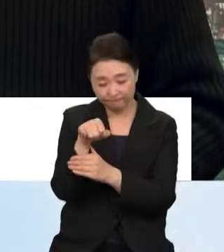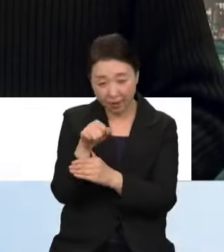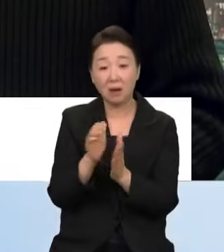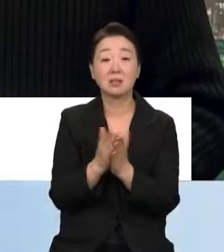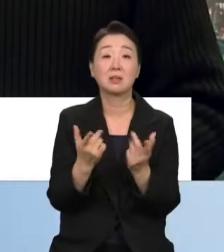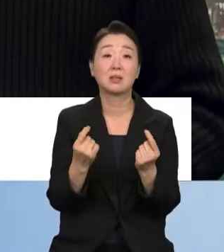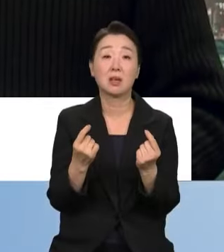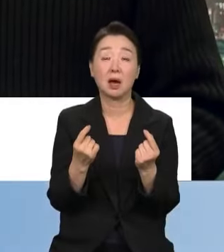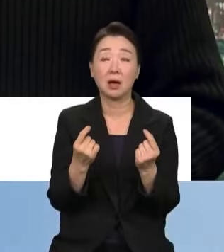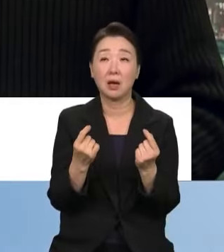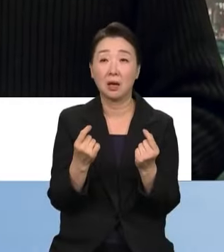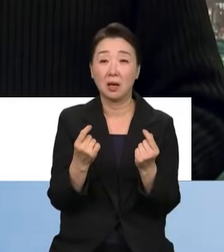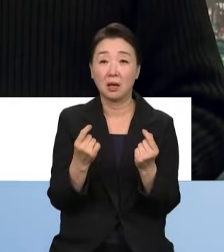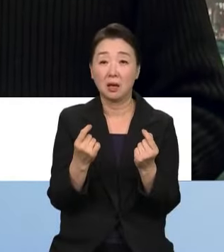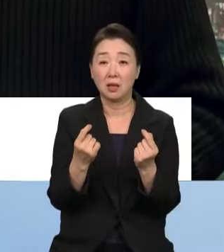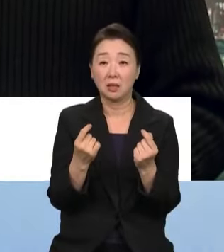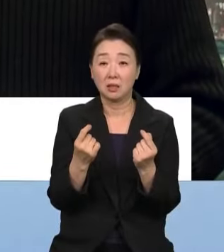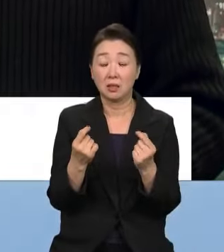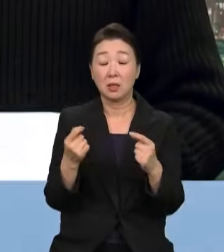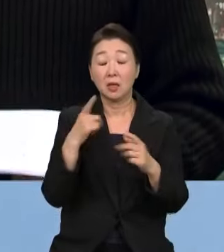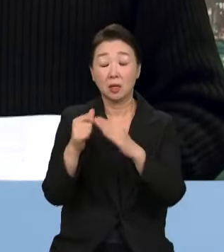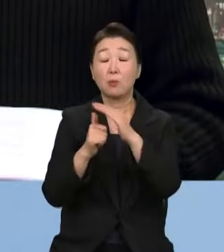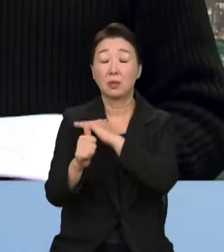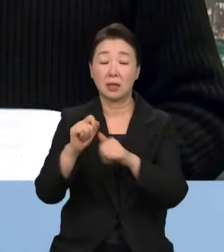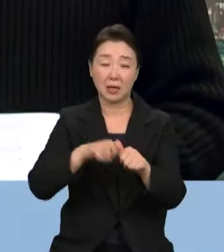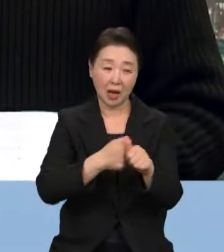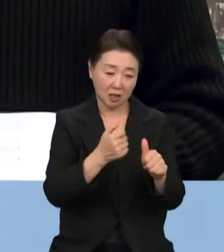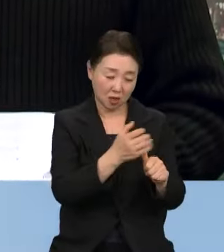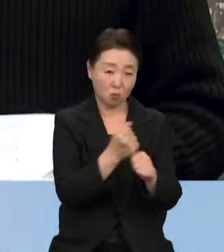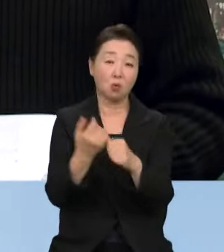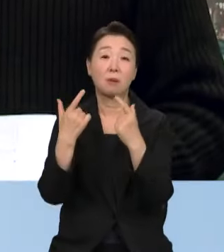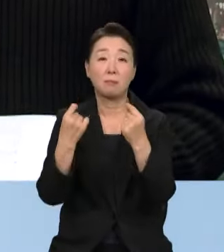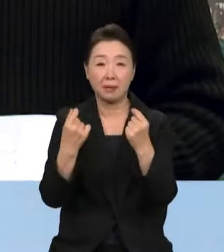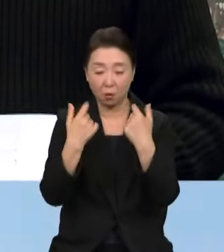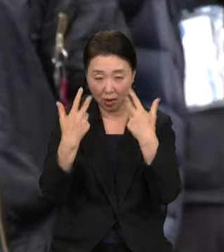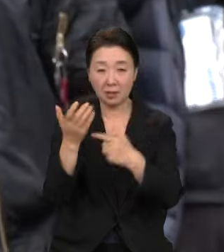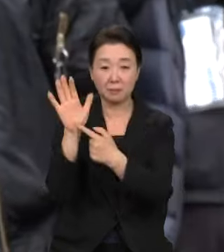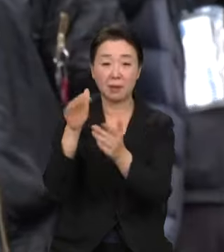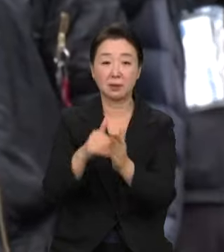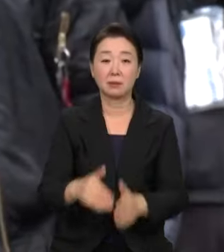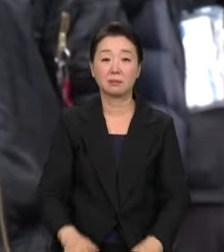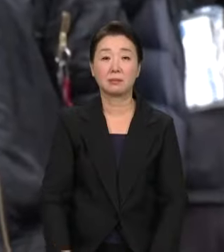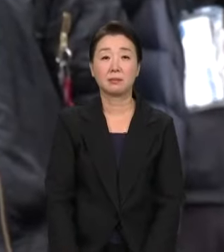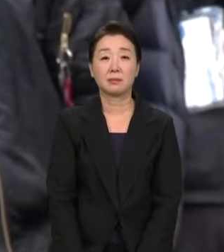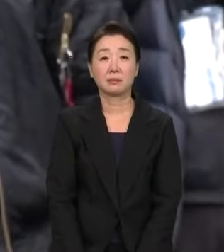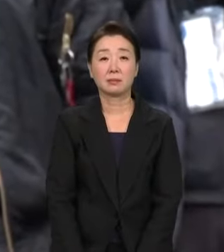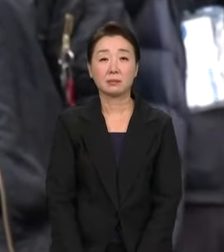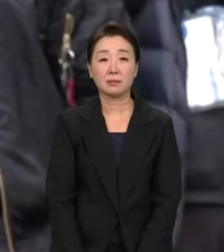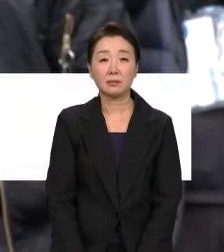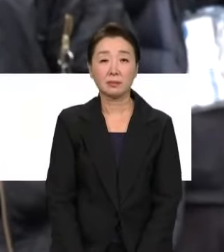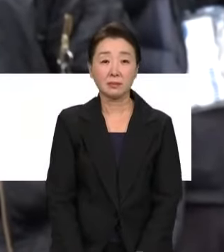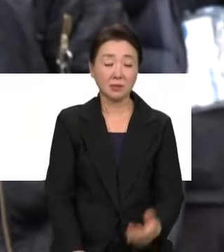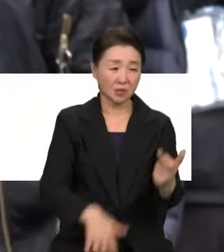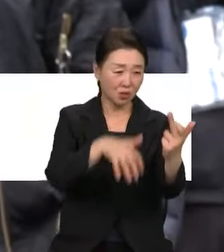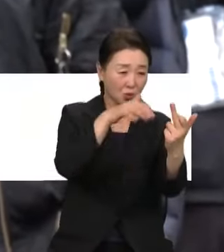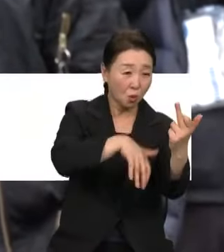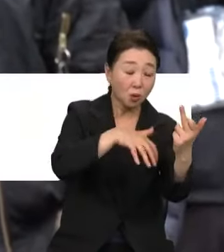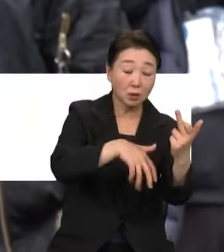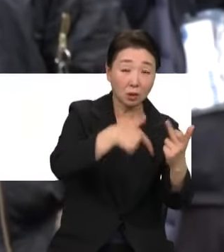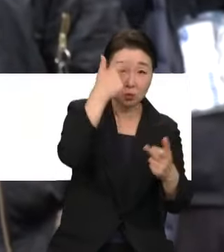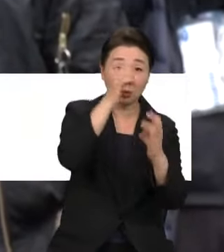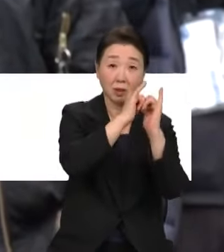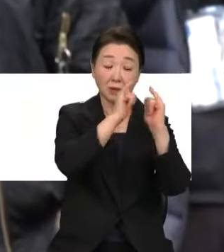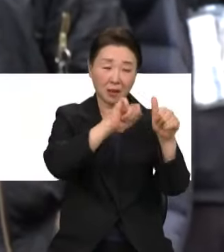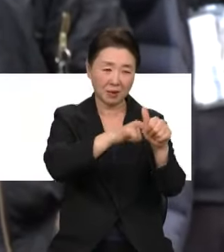주일대사는 강제 동원이다 점을 분명히 했습니다 사도 광산의 강제로